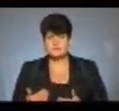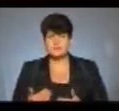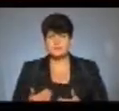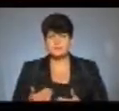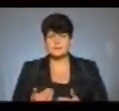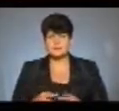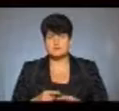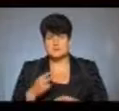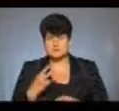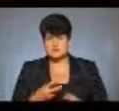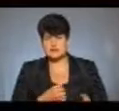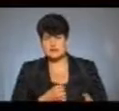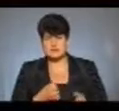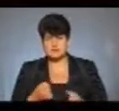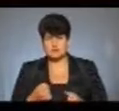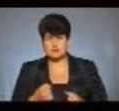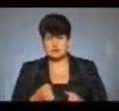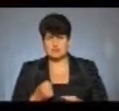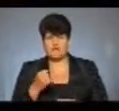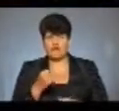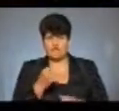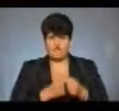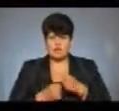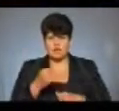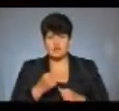саме тяга мотузки вікно 4-го поверха.